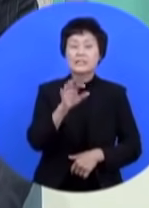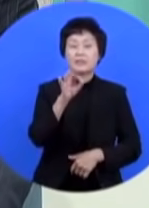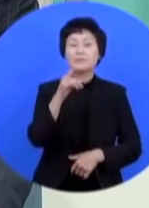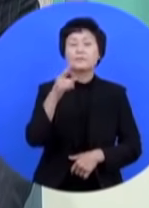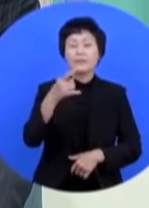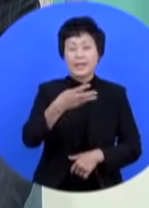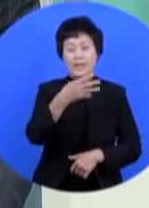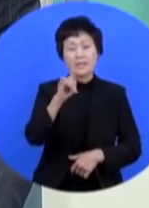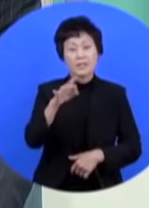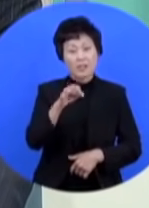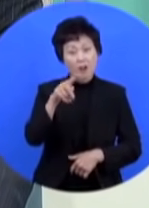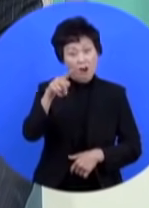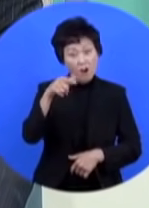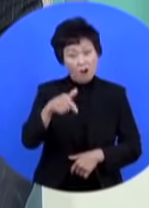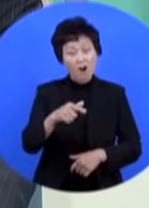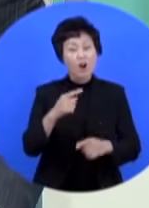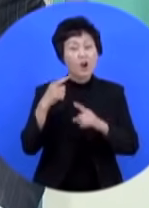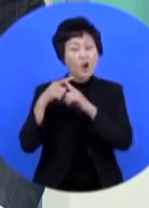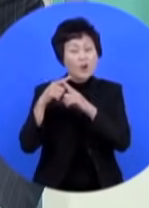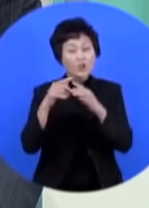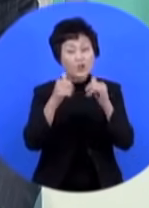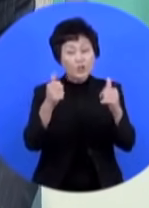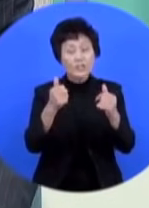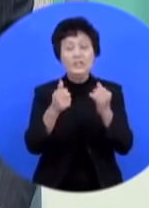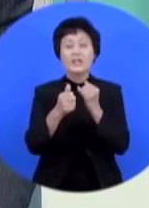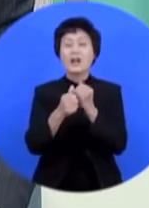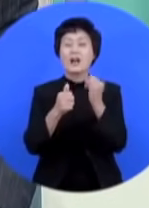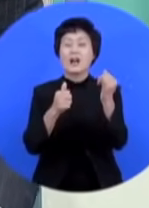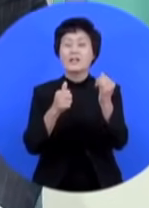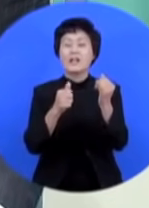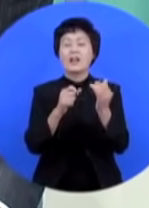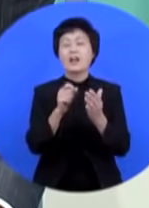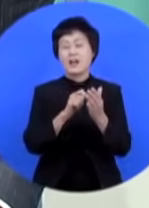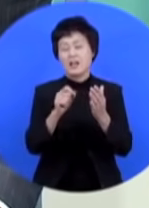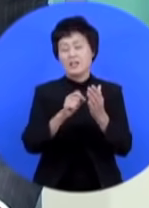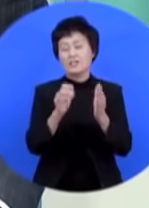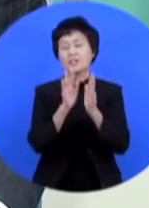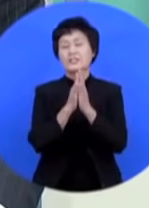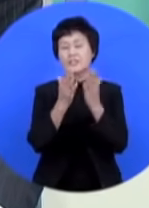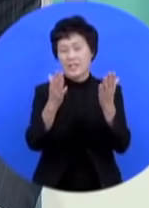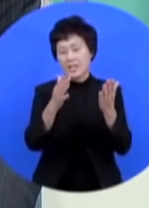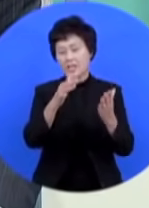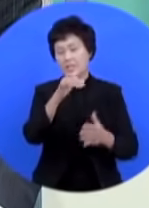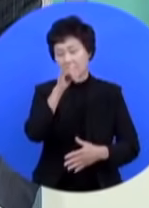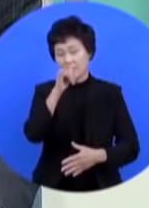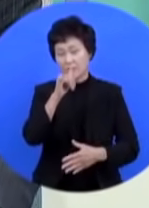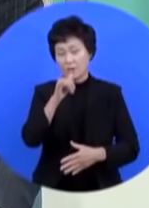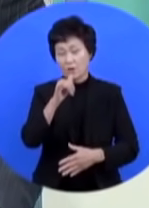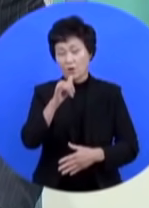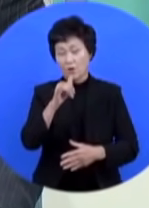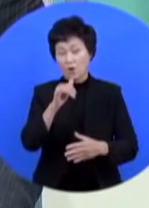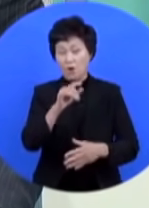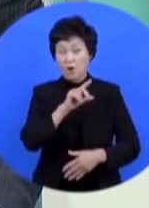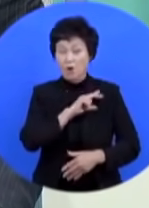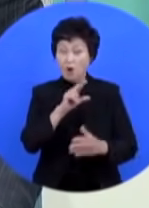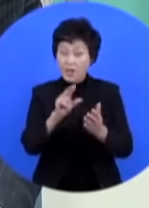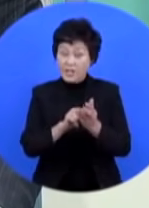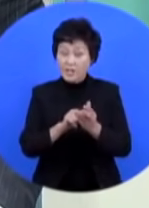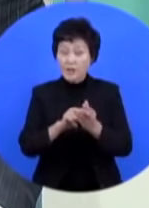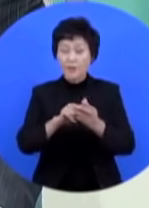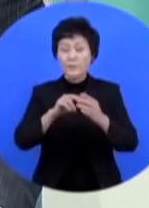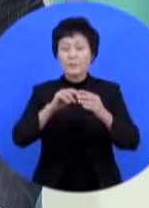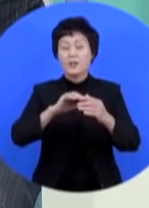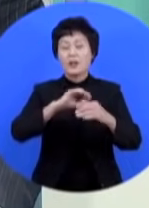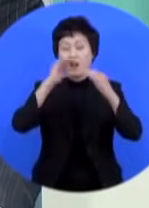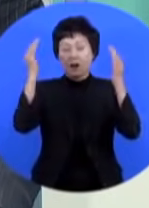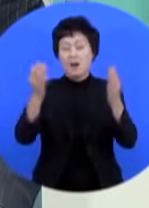책이 하나 있어요. 네. 전능자의 그늘 이게 있잖아요. 현대 기독교의 고전이 된 책이에요. 네, 우리